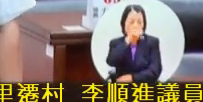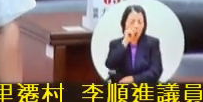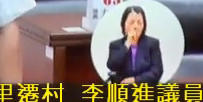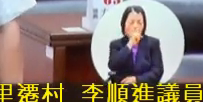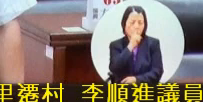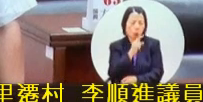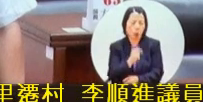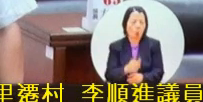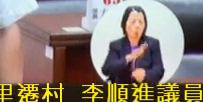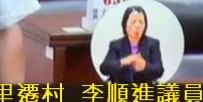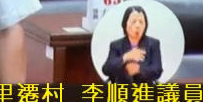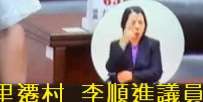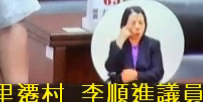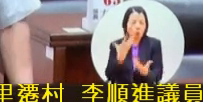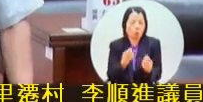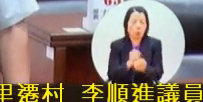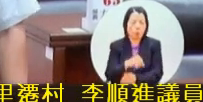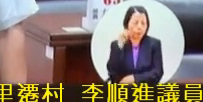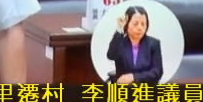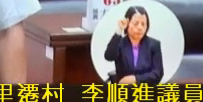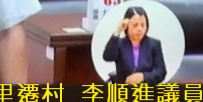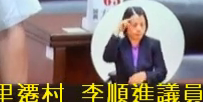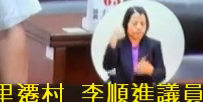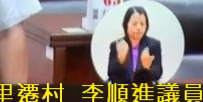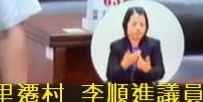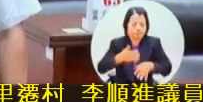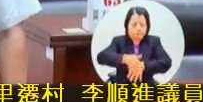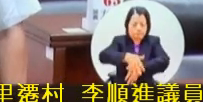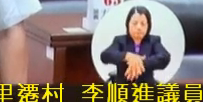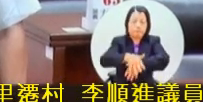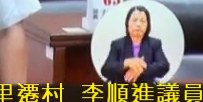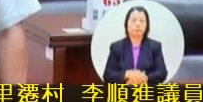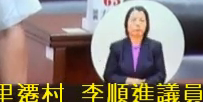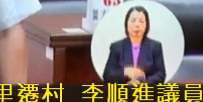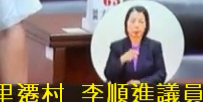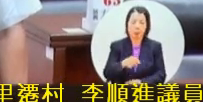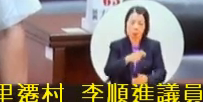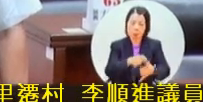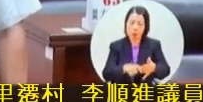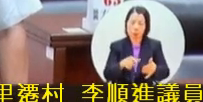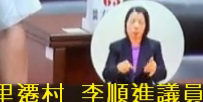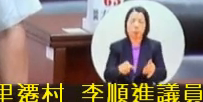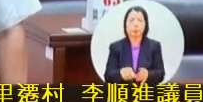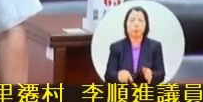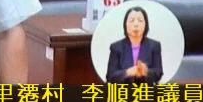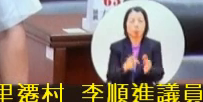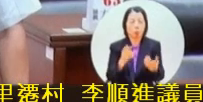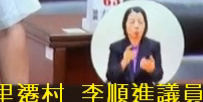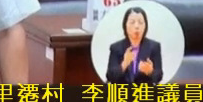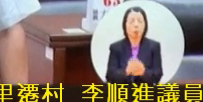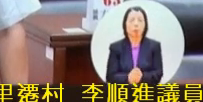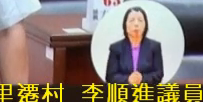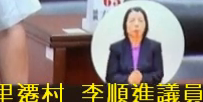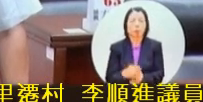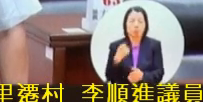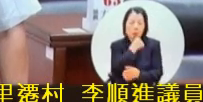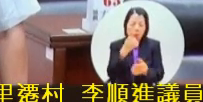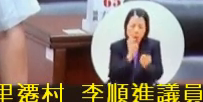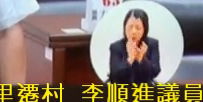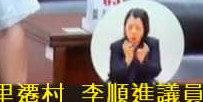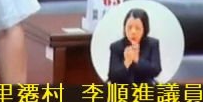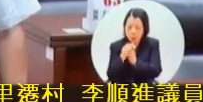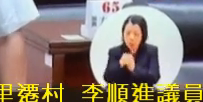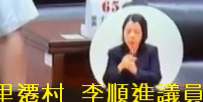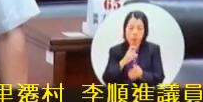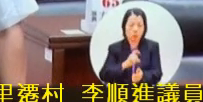空污哈大游行哈，我想这个议题是我们台湾西部哈啊最重要的议题，这个议题也